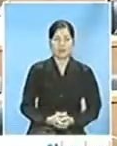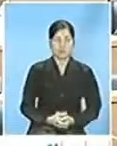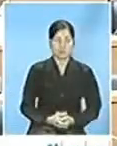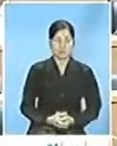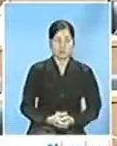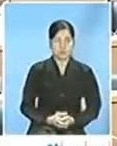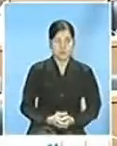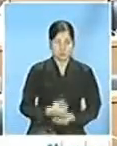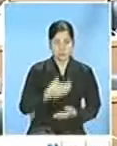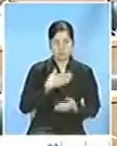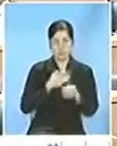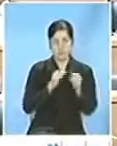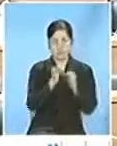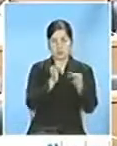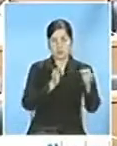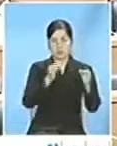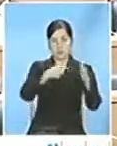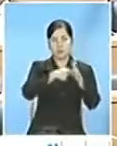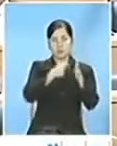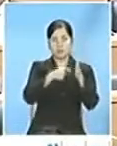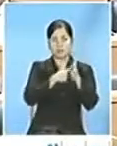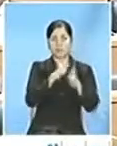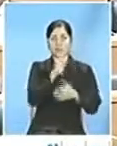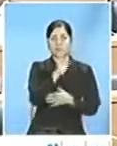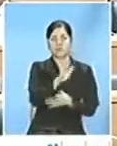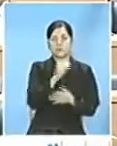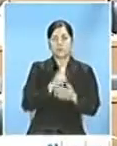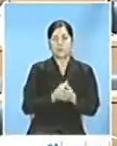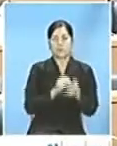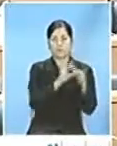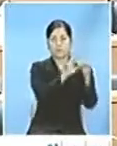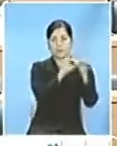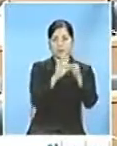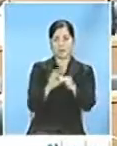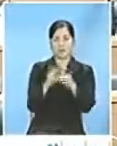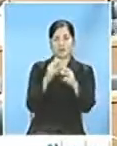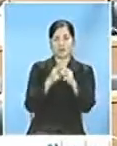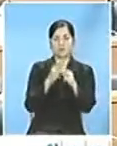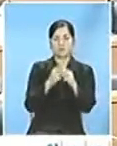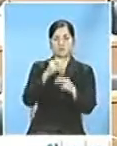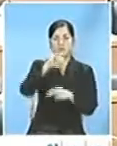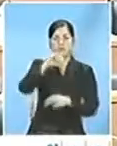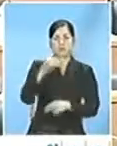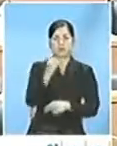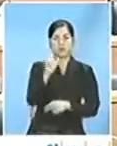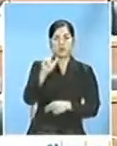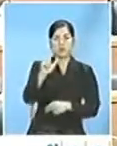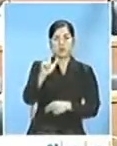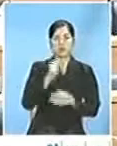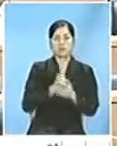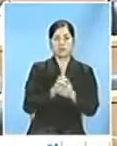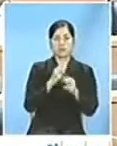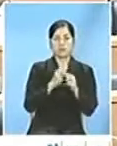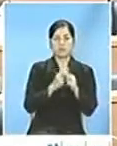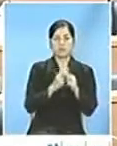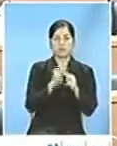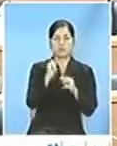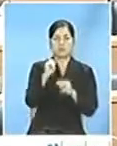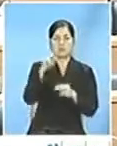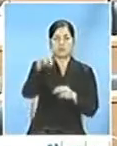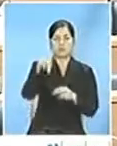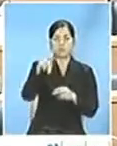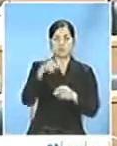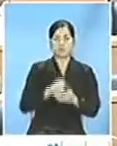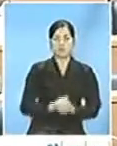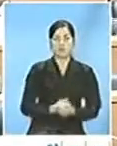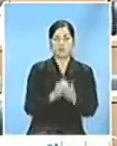ความเห็นที่ต่อเนื่องจากที่ท่านจุรินทร์ลักษณวิสิทธิ์ท่านนิพิธอินทรสมบัติ